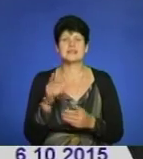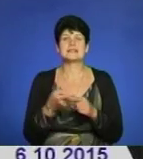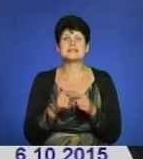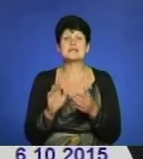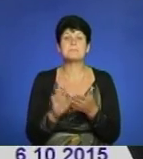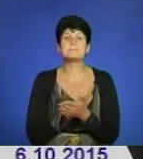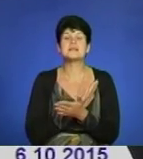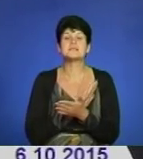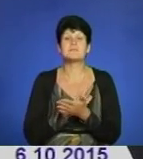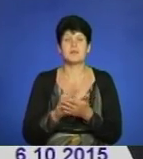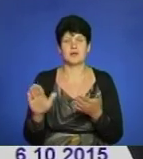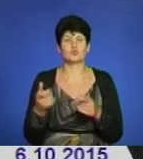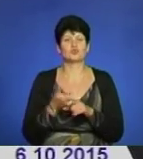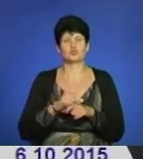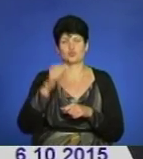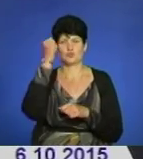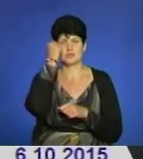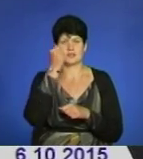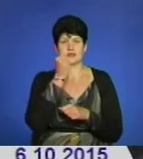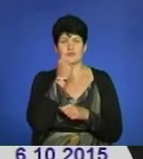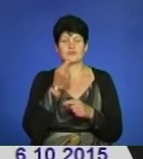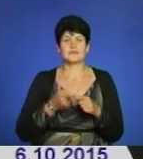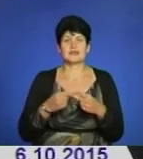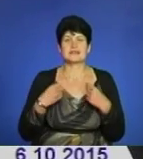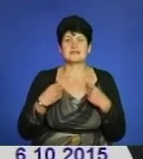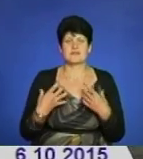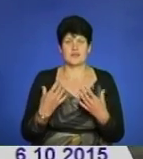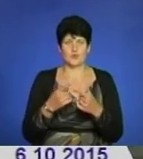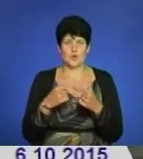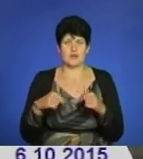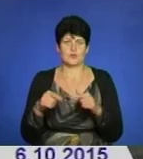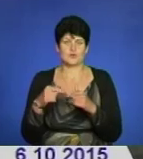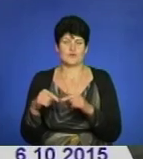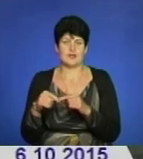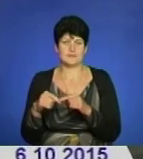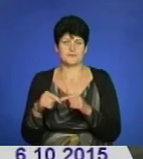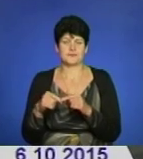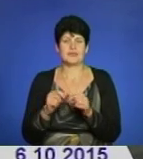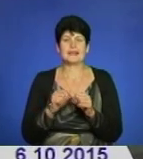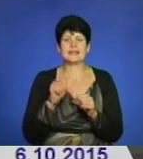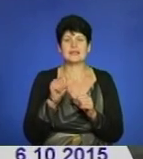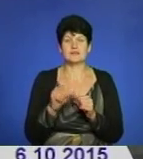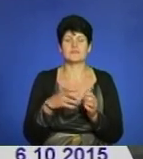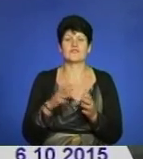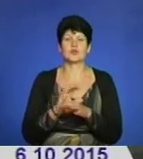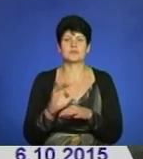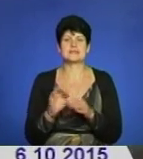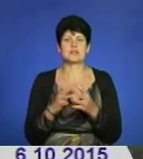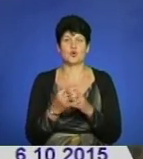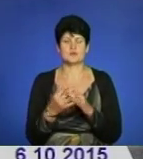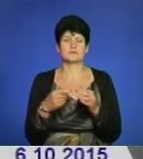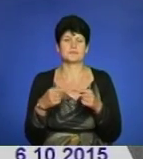безплатно, безплатно. Дуже дякуємо, що таке свято організували. Окрім, власне, виробництва